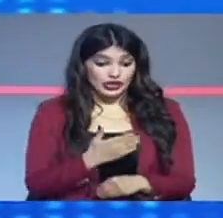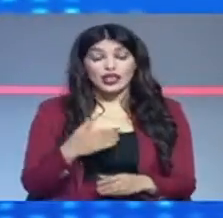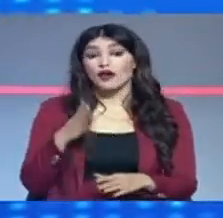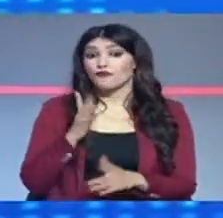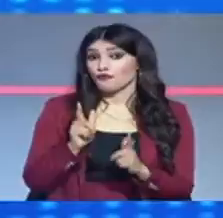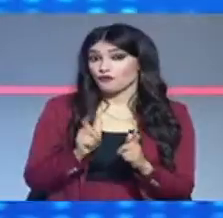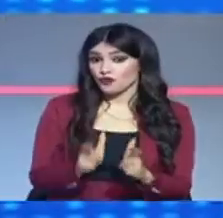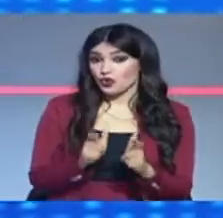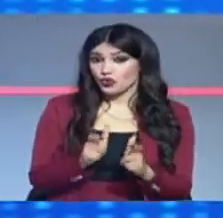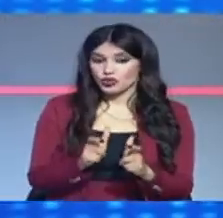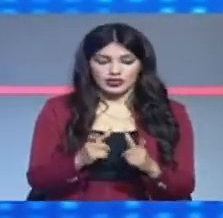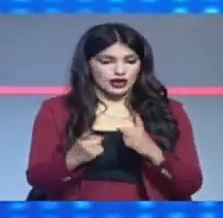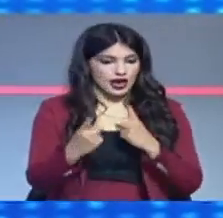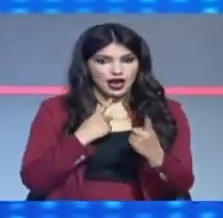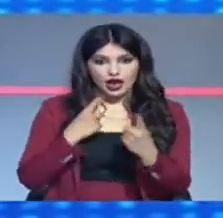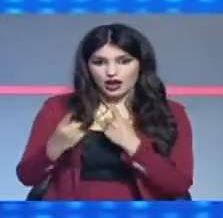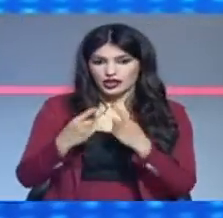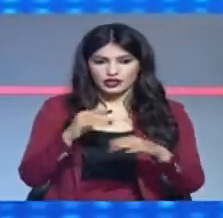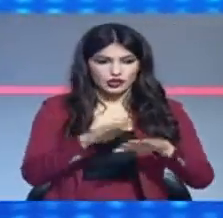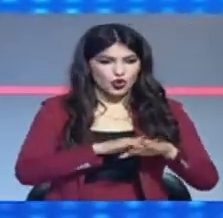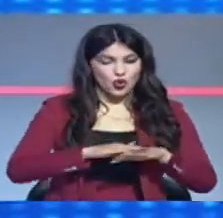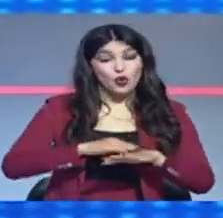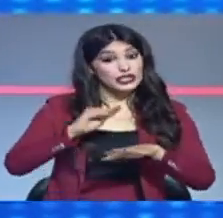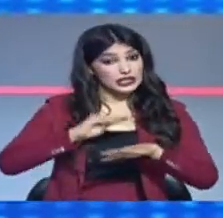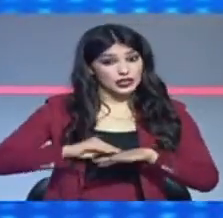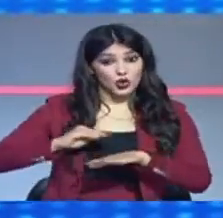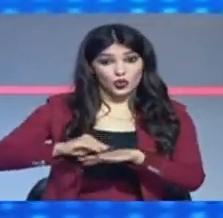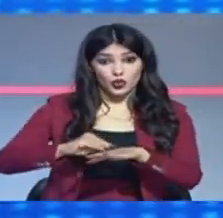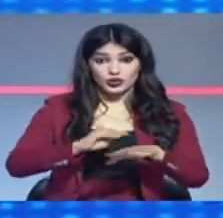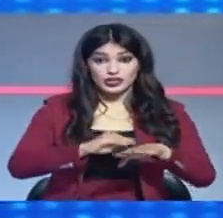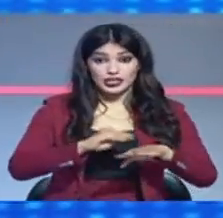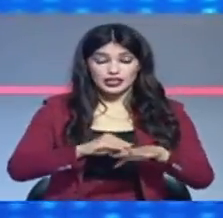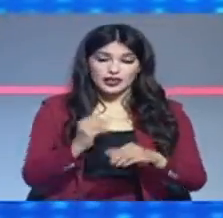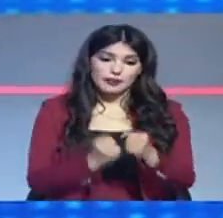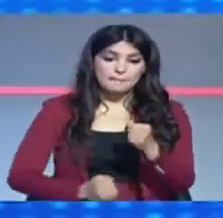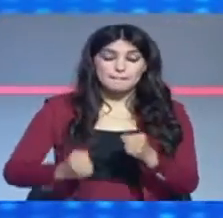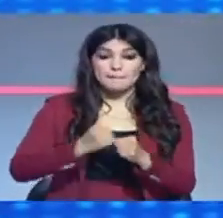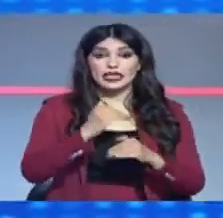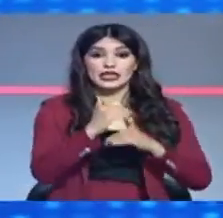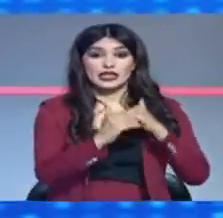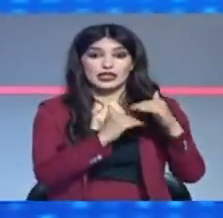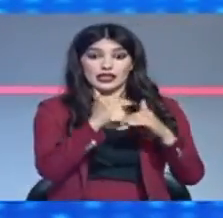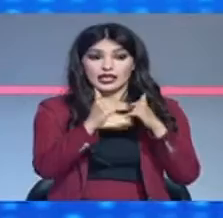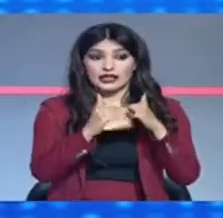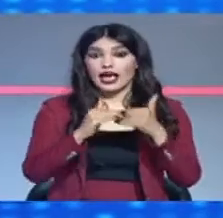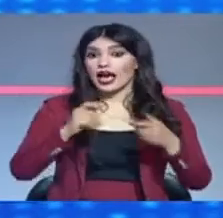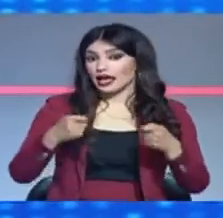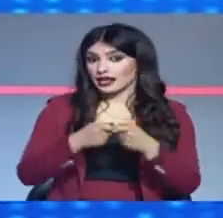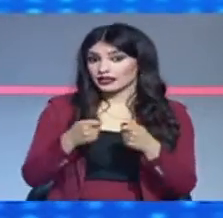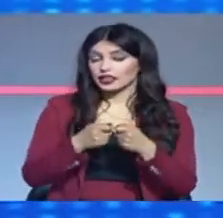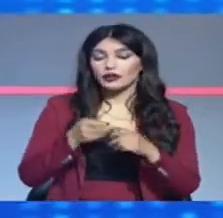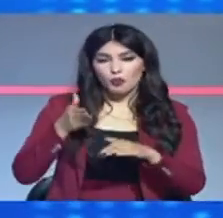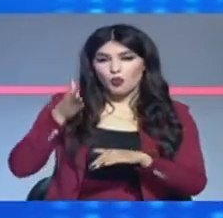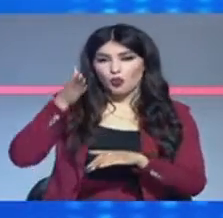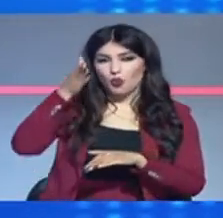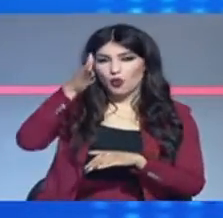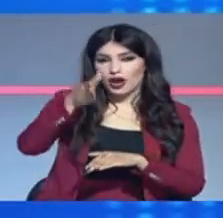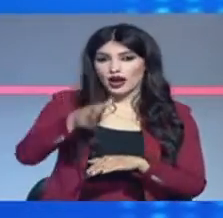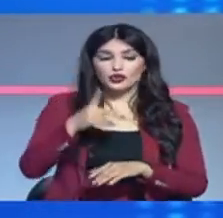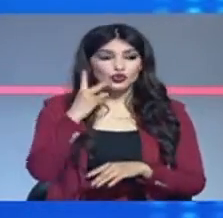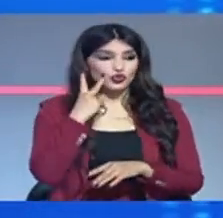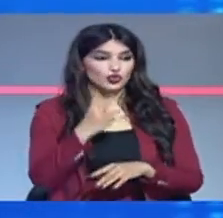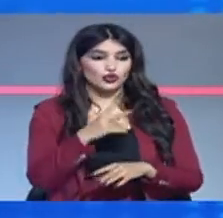اتاحت تدارس جمله من التوجهات وتوصيات لتحقيق تنميه مرنه ومستدامه تاخذ بعين الاعتبار